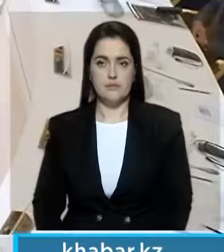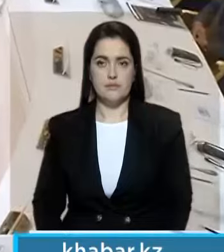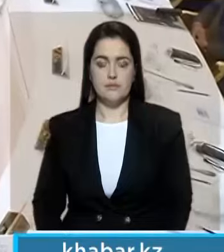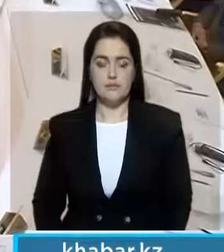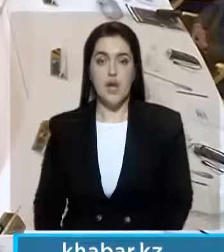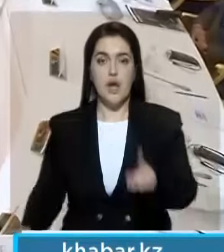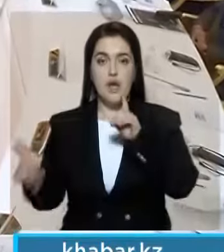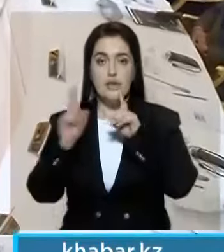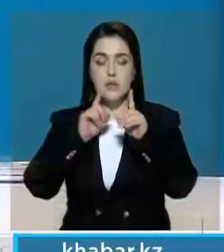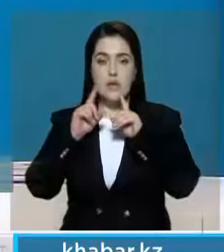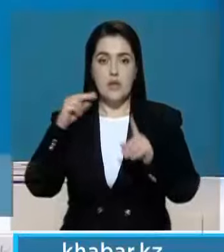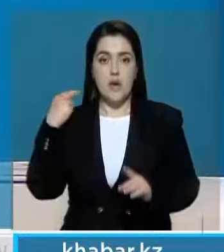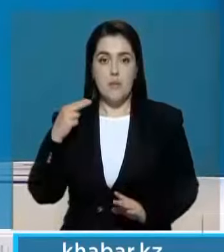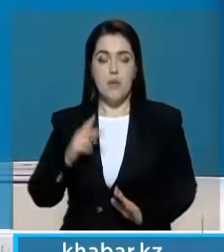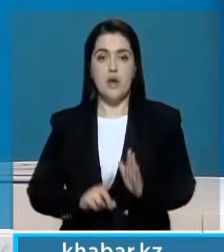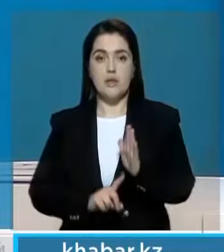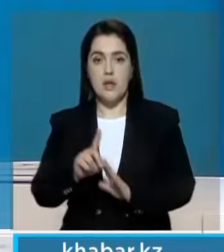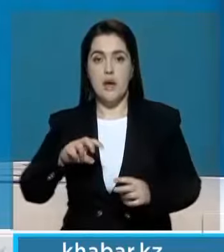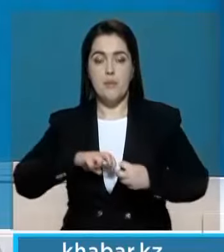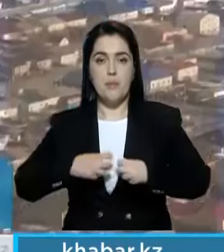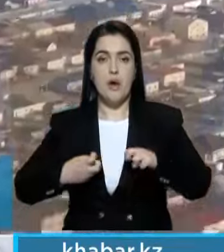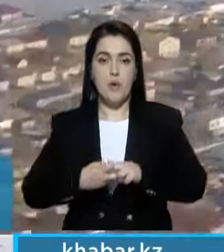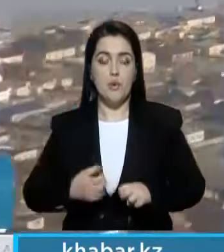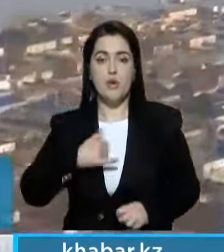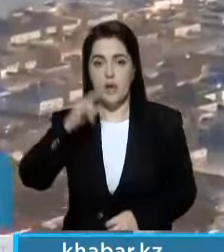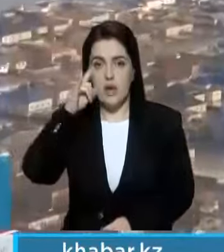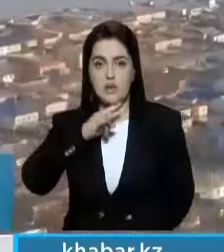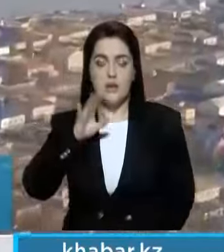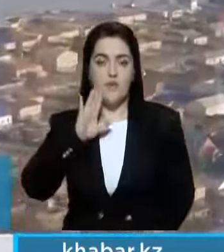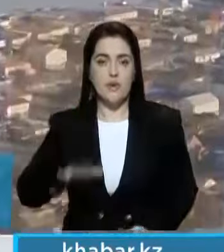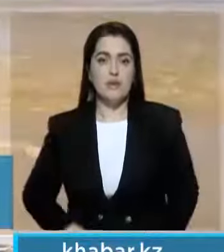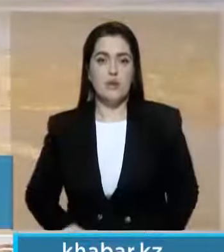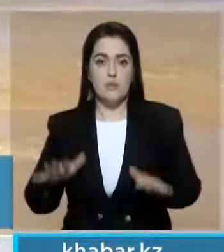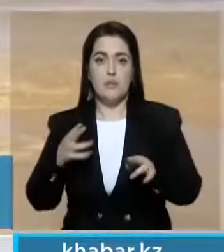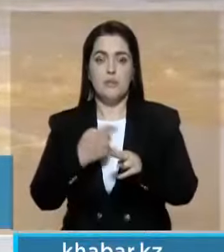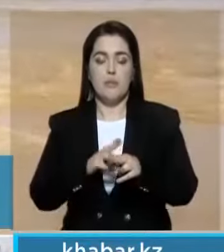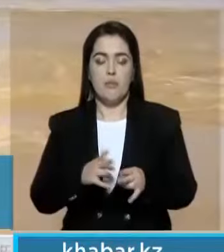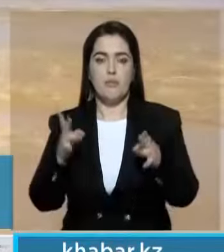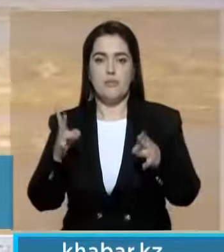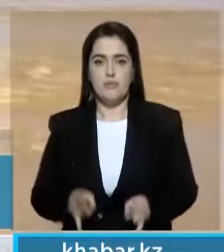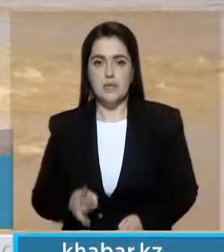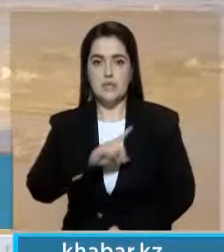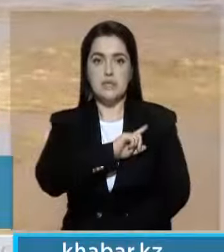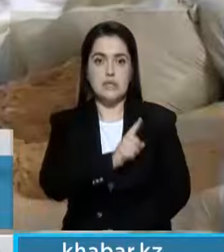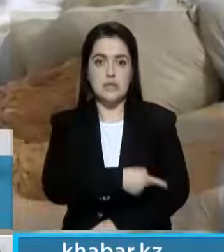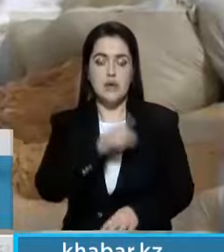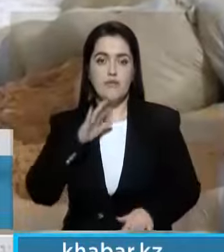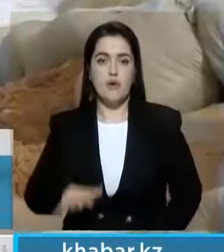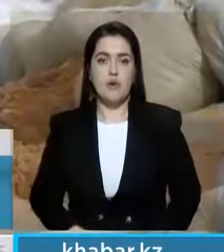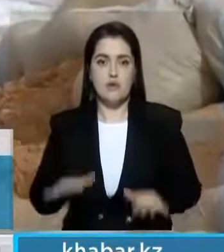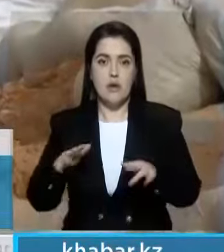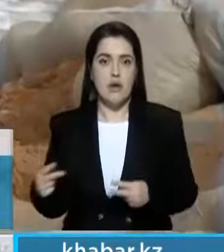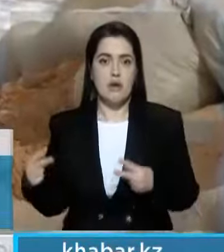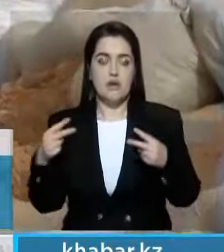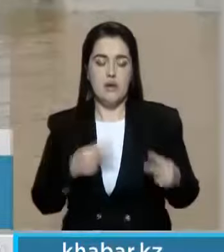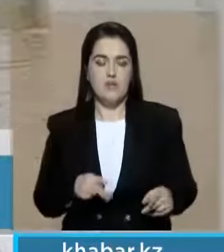оголились начал с самые актуальные проблемы в стране паводков ряд регионов серьёзно пострадали от сильнейших наводнений равных